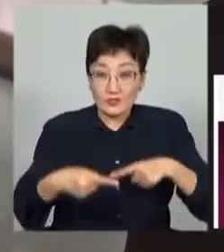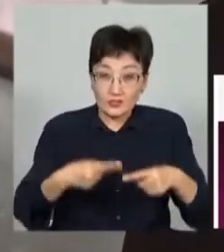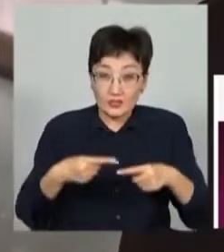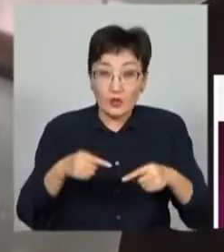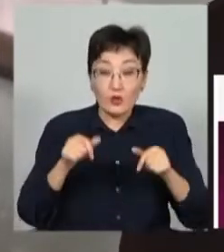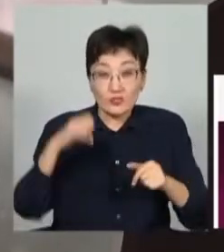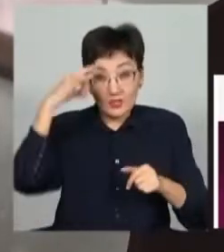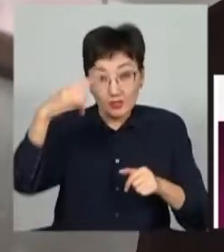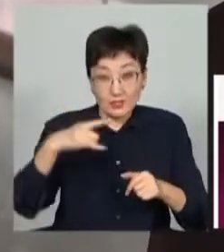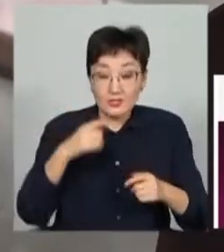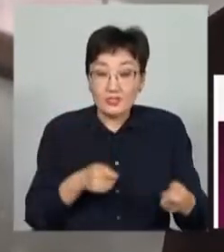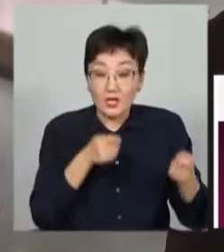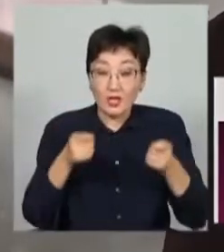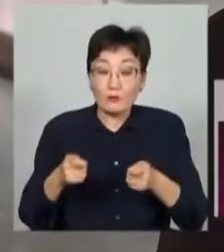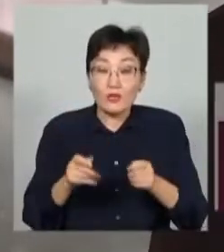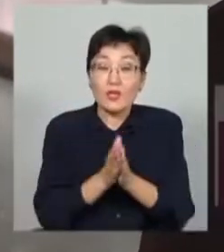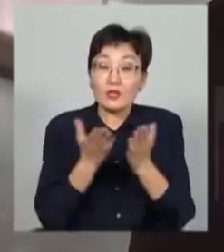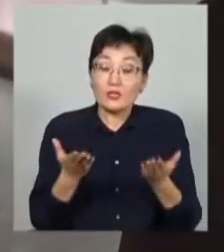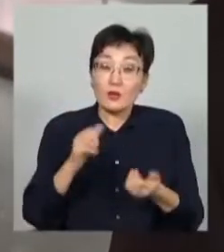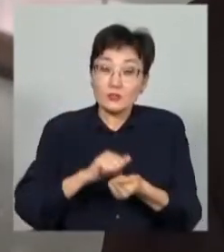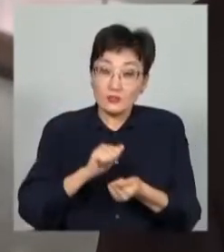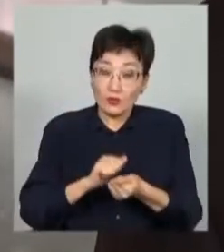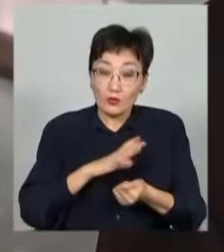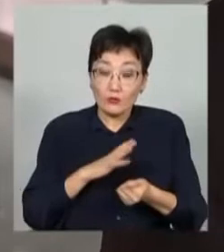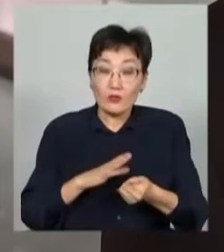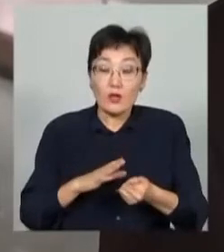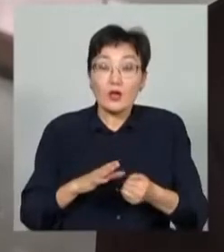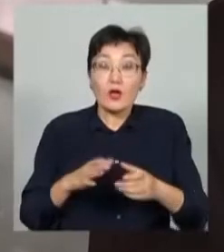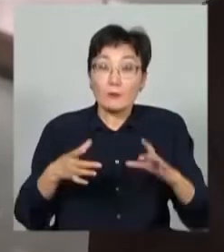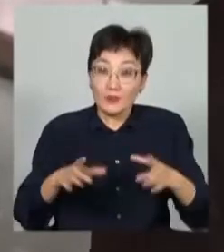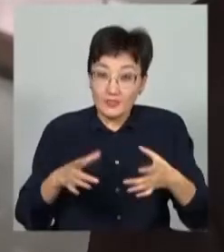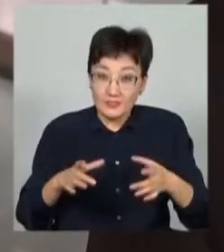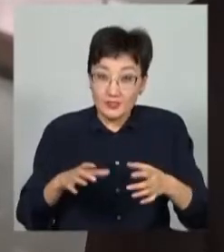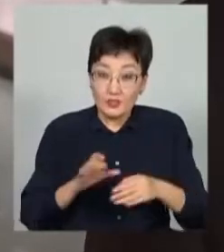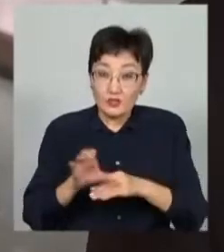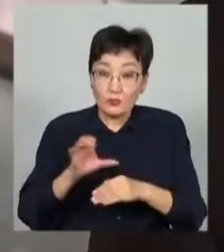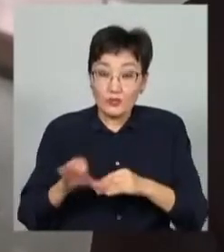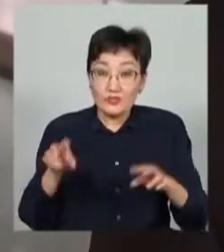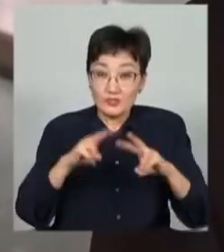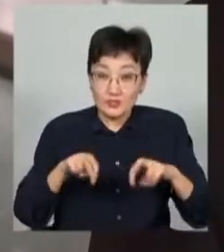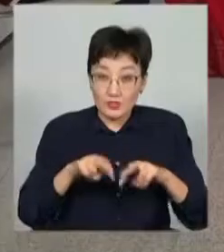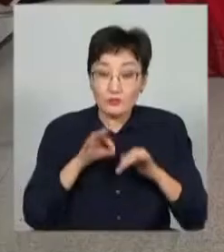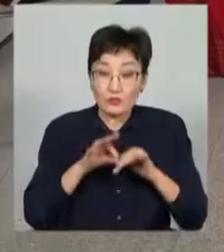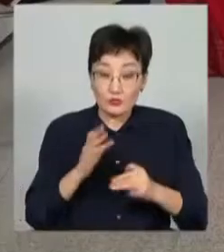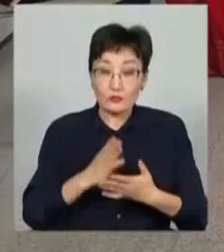шығардық. Шежірелі шертпеу үй деген, жайсаң деген кітаптар, сосын күй табақтар шығардық. Енді жалпы зерттеліп бәрі жүріп